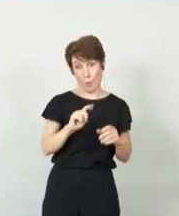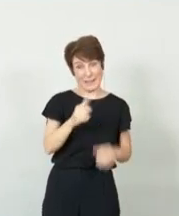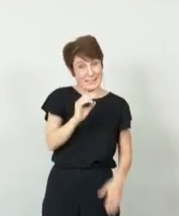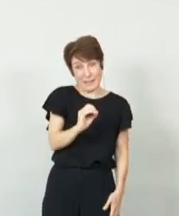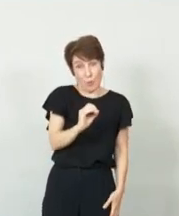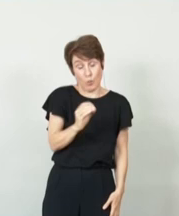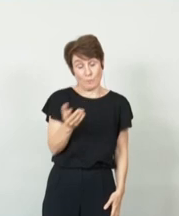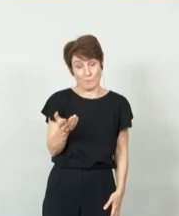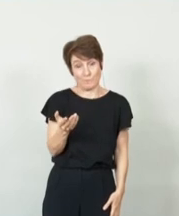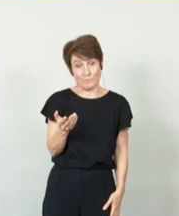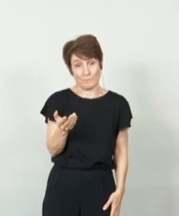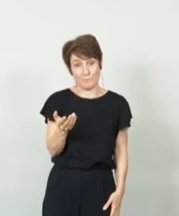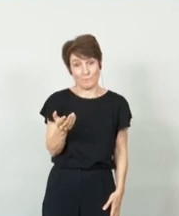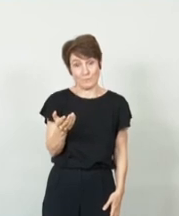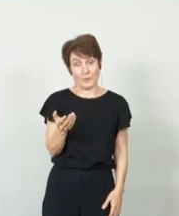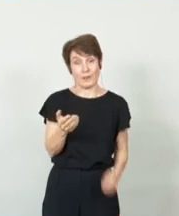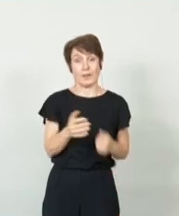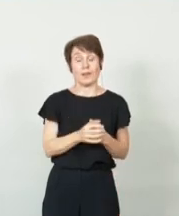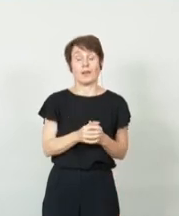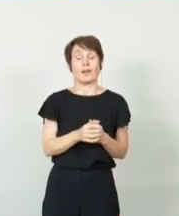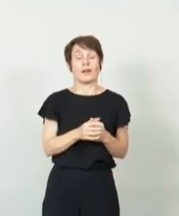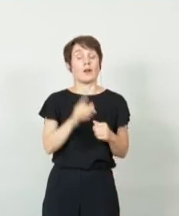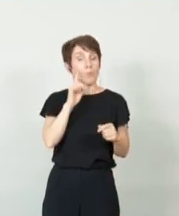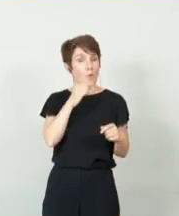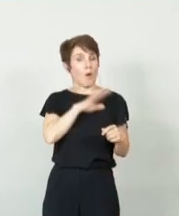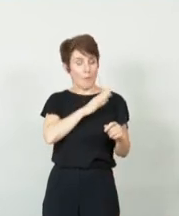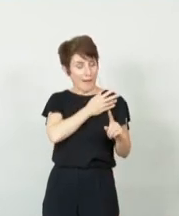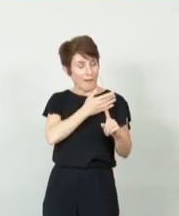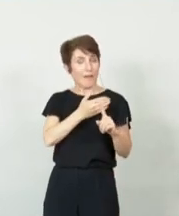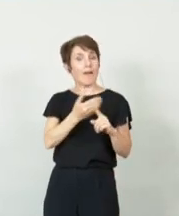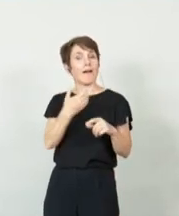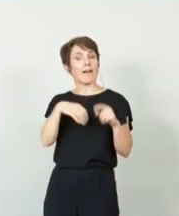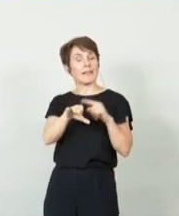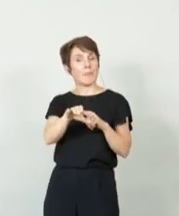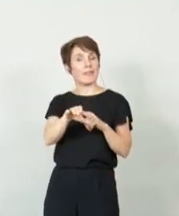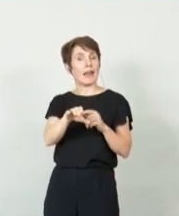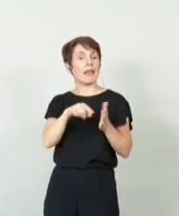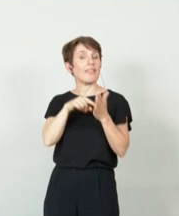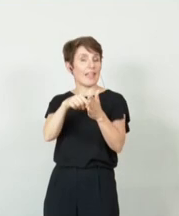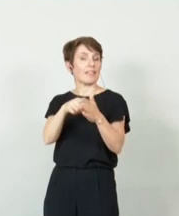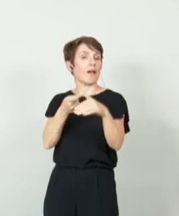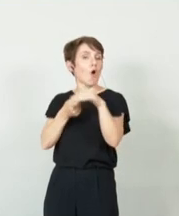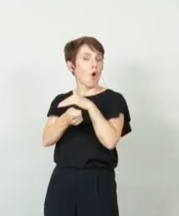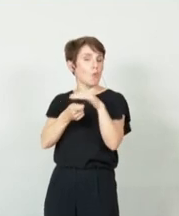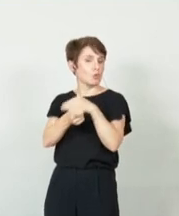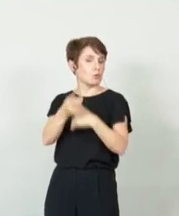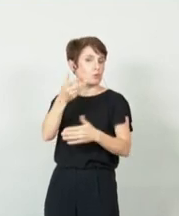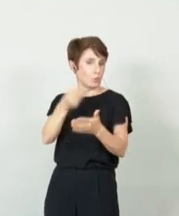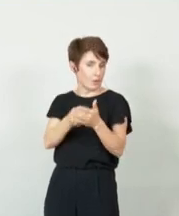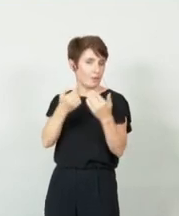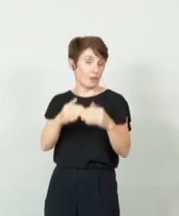prise donc après la prise en compte du remboursement du capital de remboursement de la dette c'est le principe de l'épargne